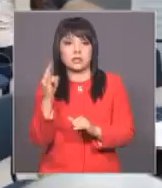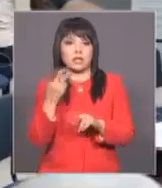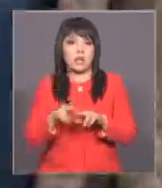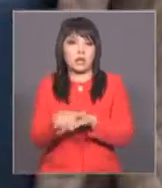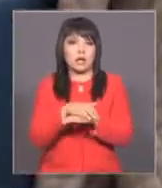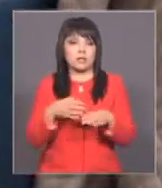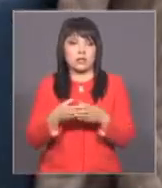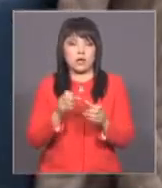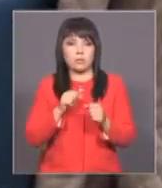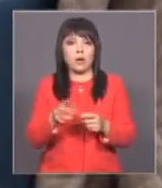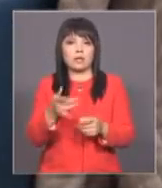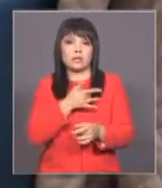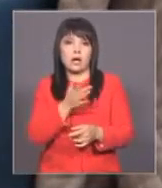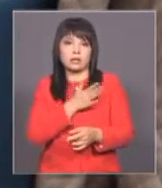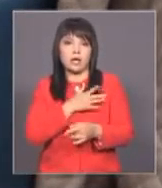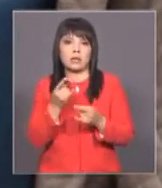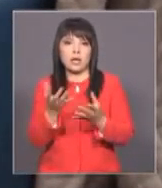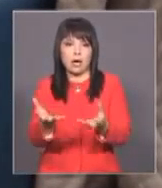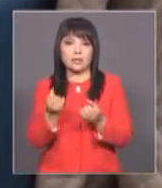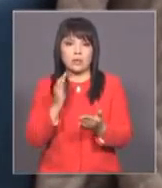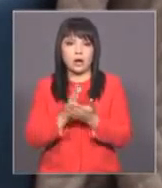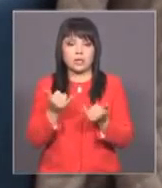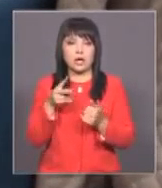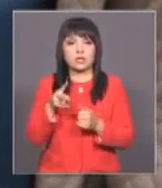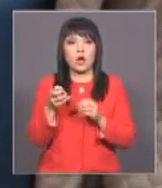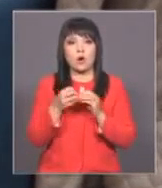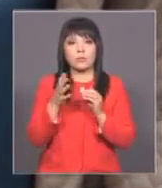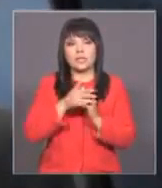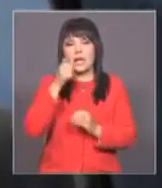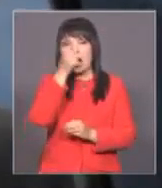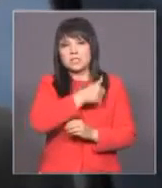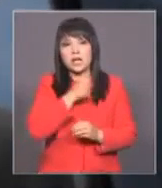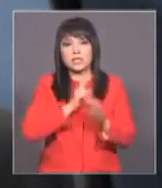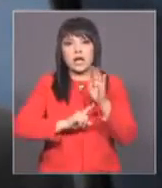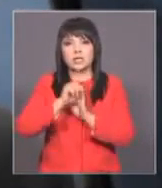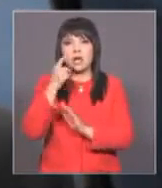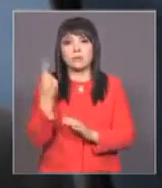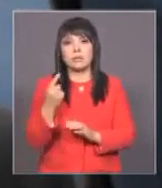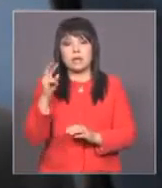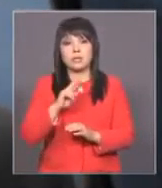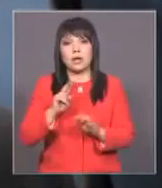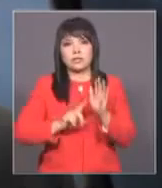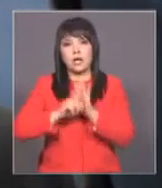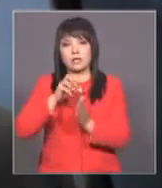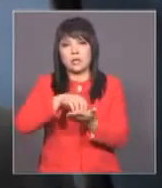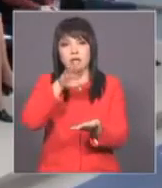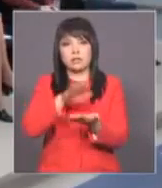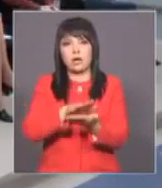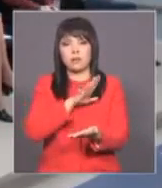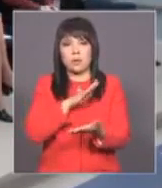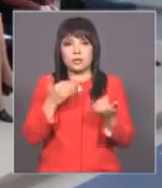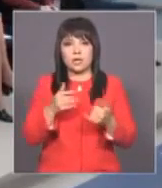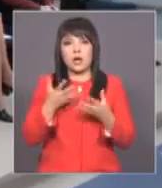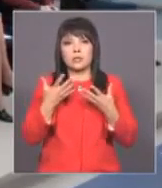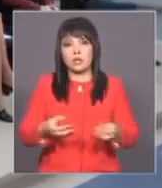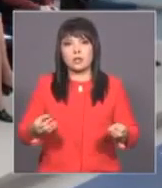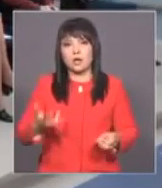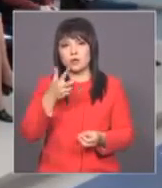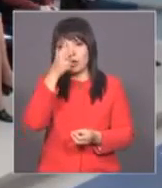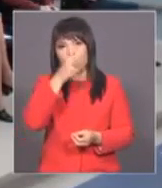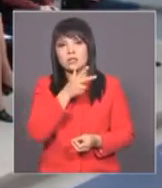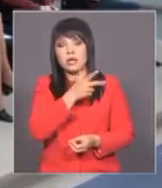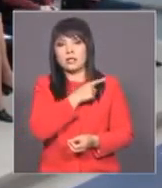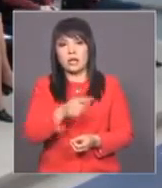немесе асырап алған жағдайда беріледі. Заң 2015 жылдың 1 қаңтарынан бастап күшіне енген. Көктемнің 3 айында